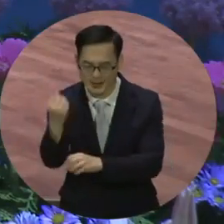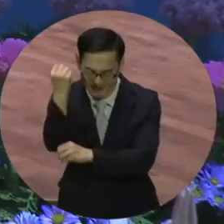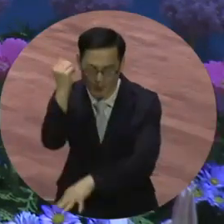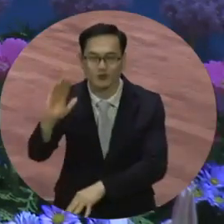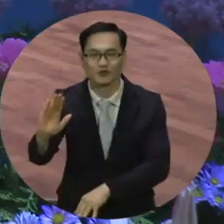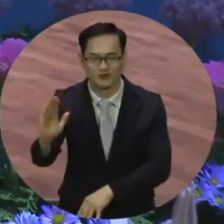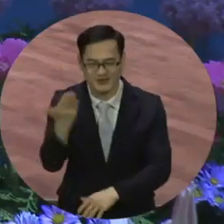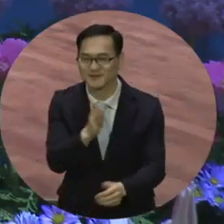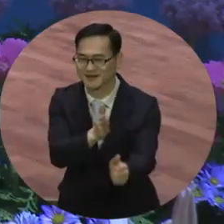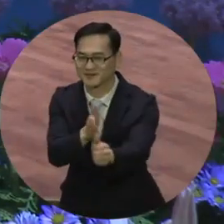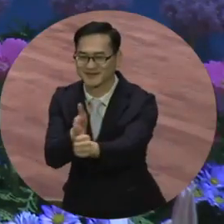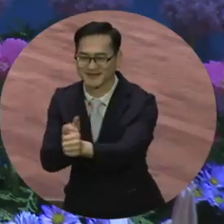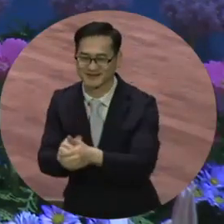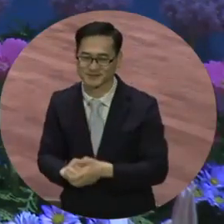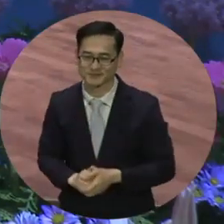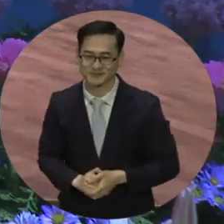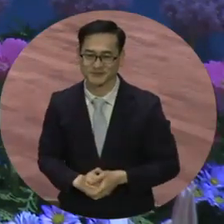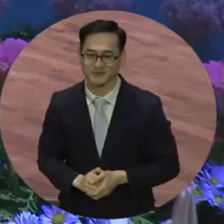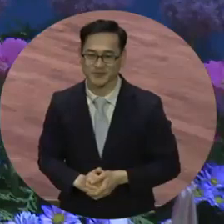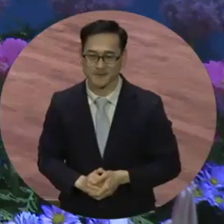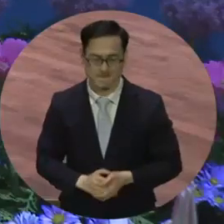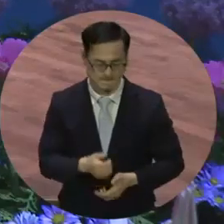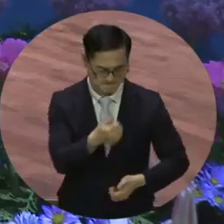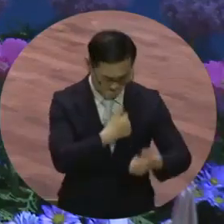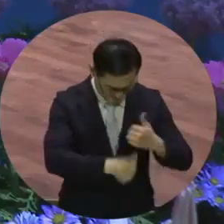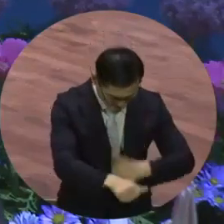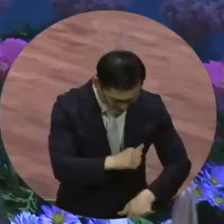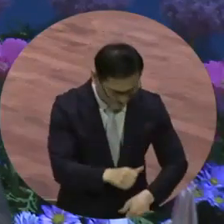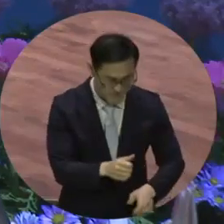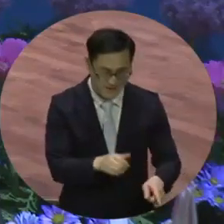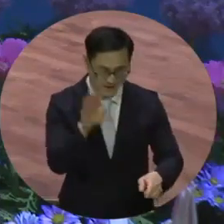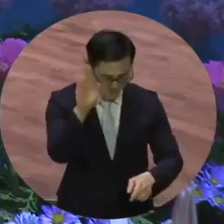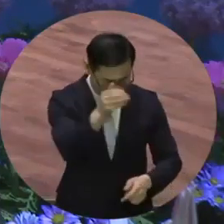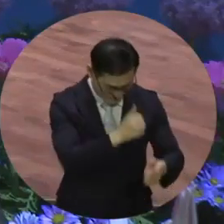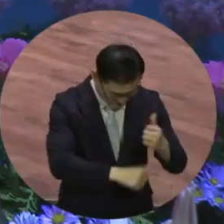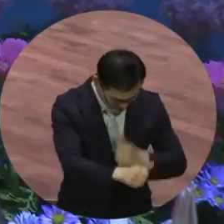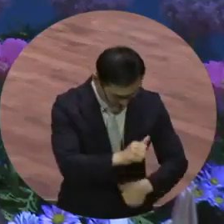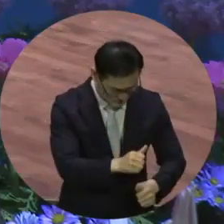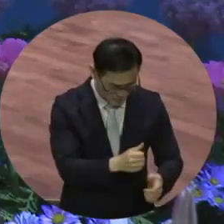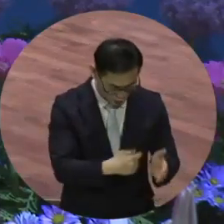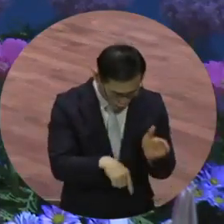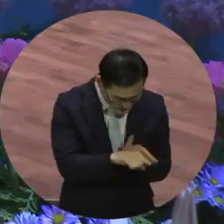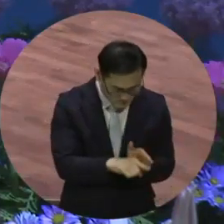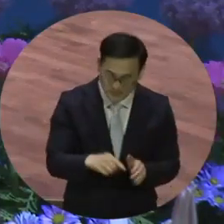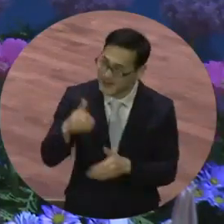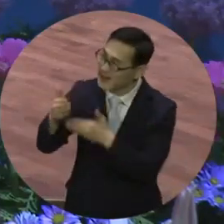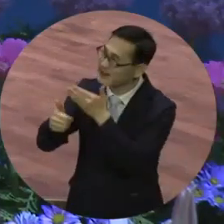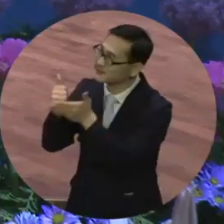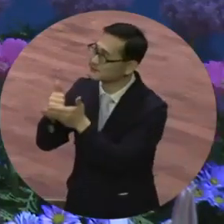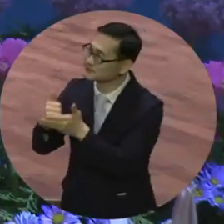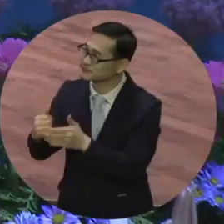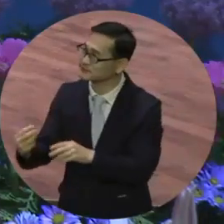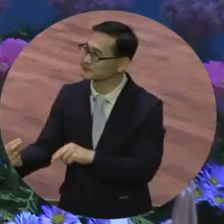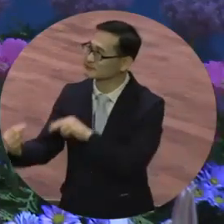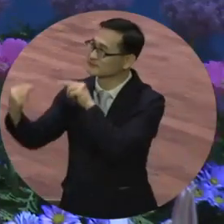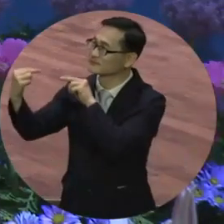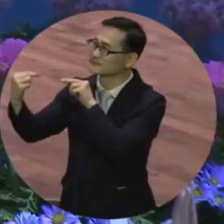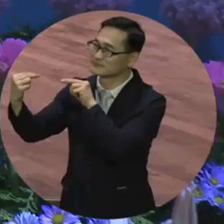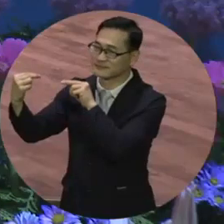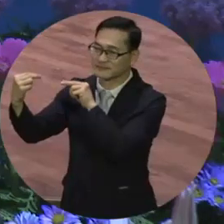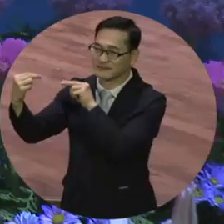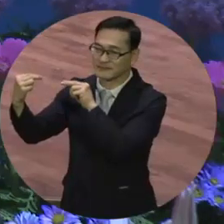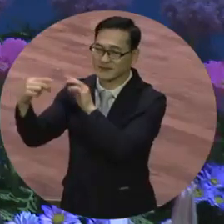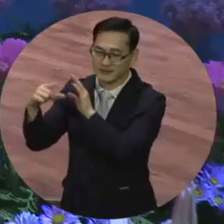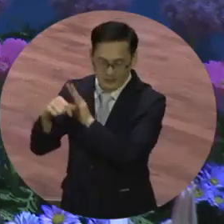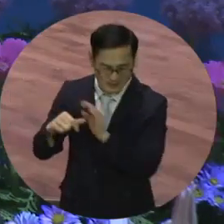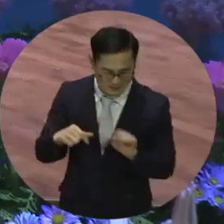여러분 가슴속에 참 내가 이 후대들을 위해서 하나님의 뼈 썼을 때 내가 후대들이 이 언약 전달을 하기 위한